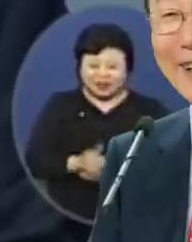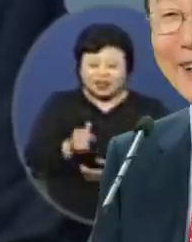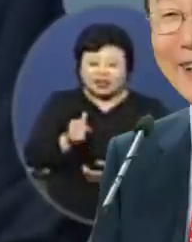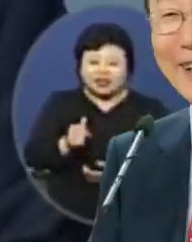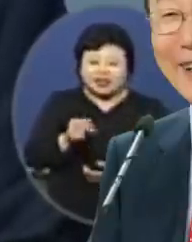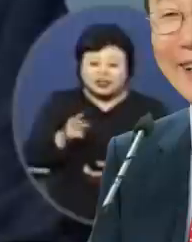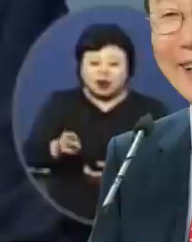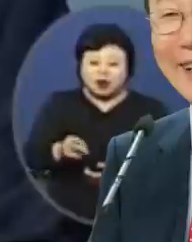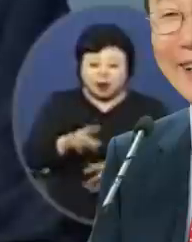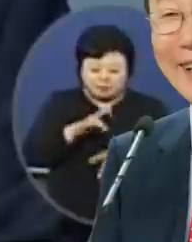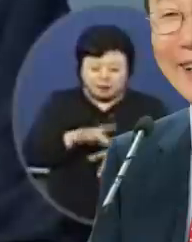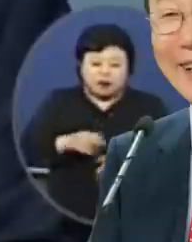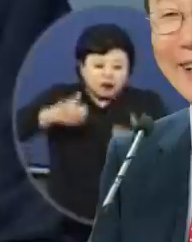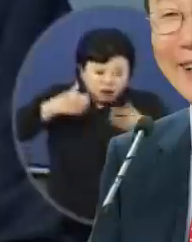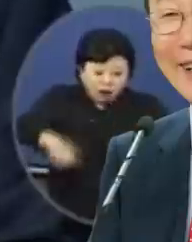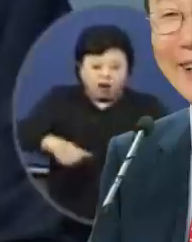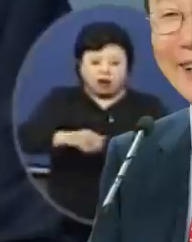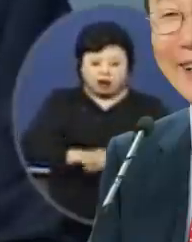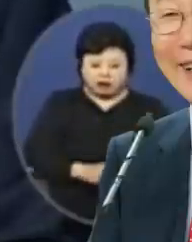뼈를 꺾습니다.